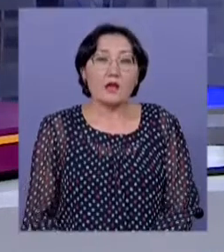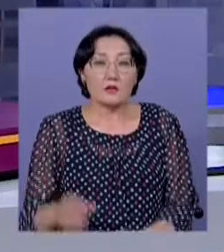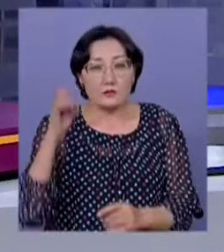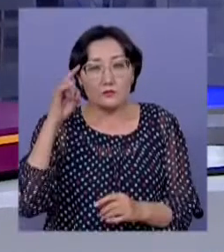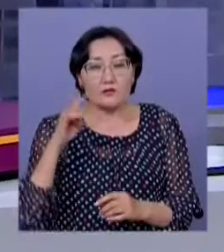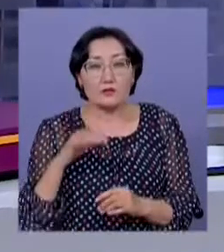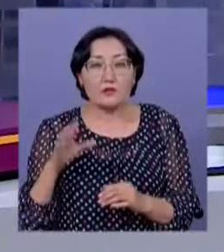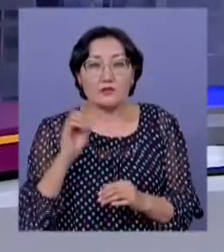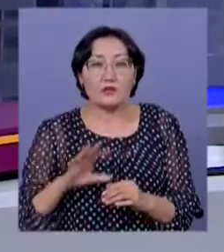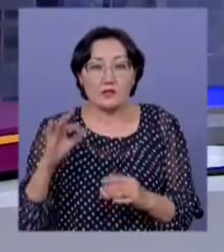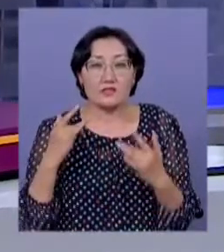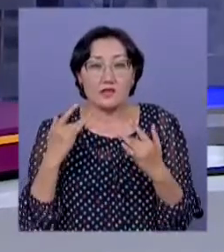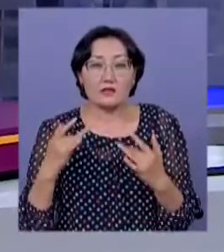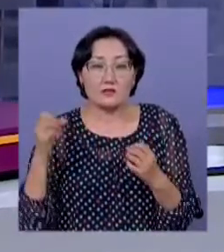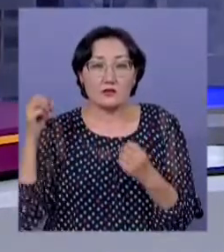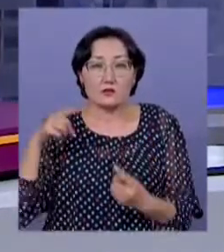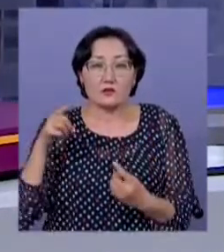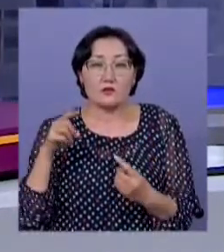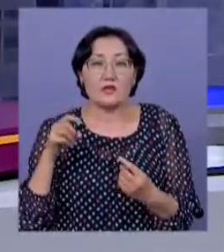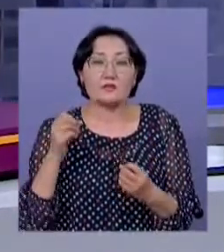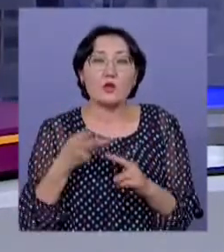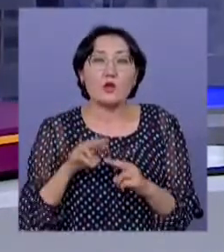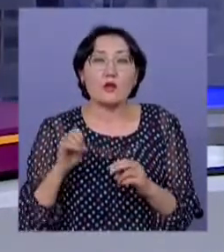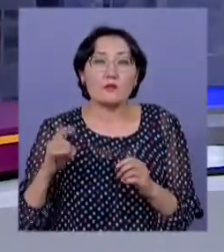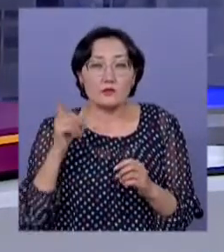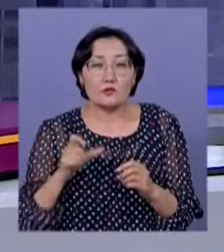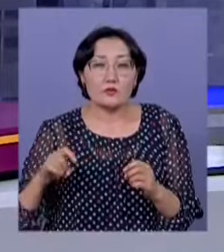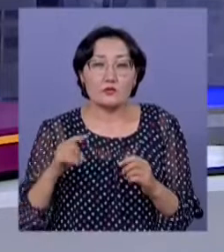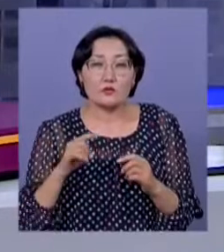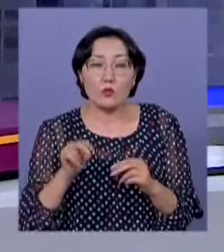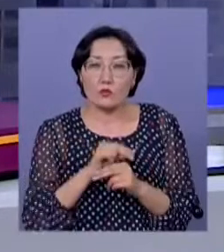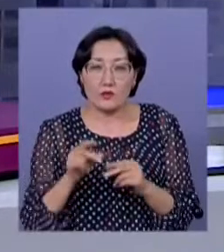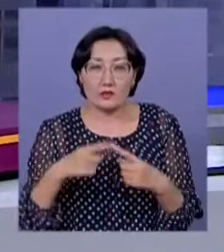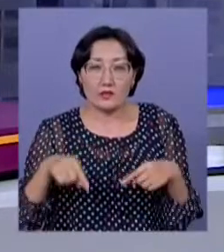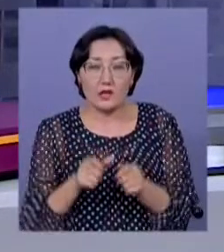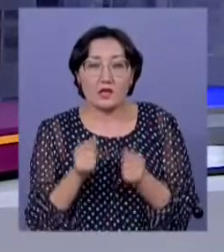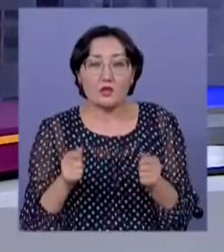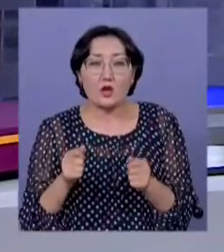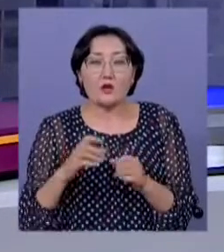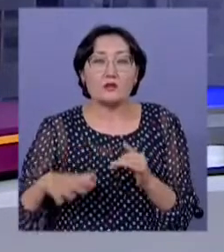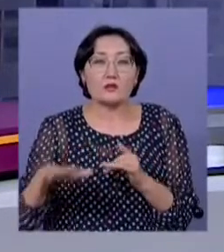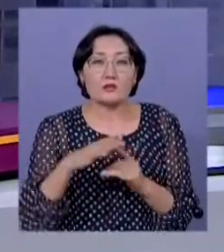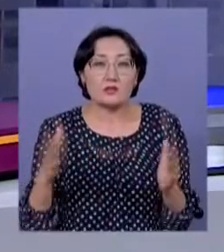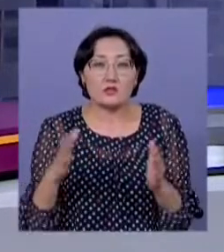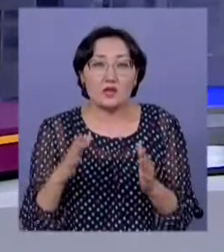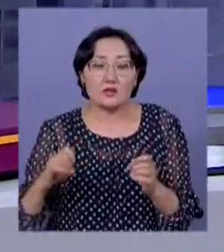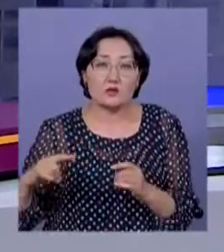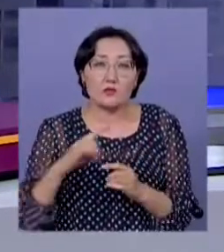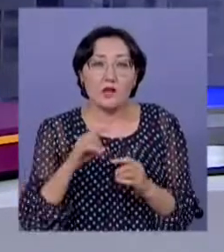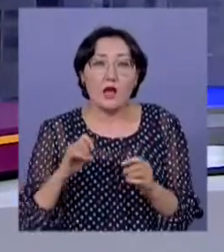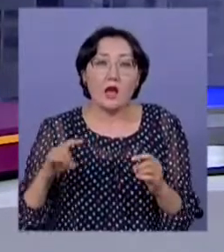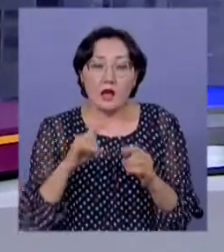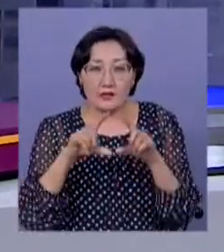Елімізде еуропалық талаптарға сай азаматтық авиация оқу орталығы ашылады. Ал өңірлерде шағын авиация мен